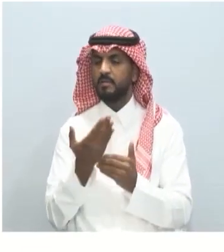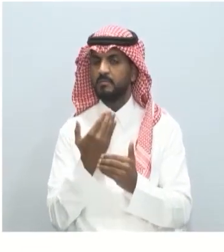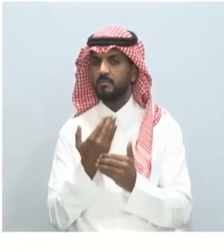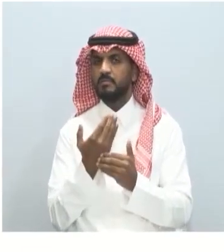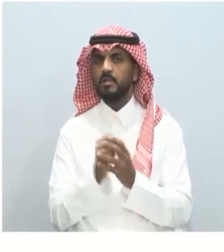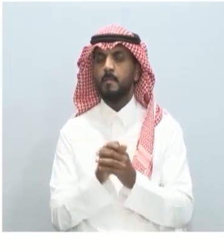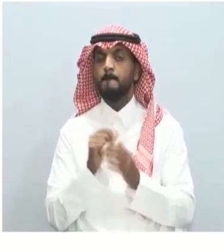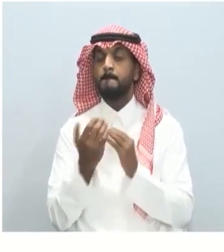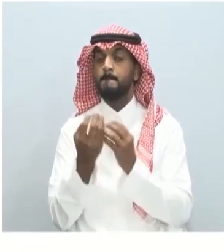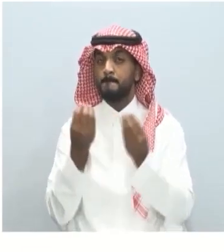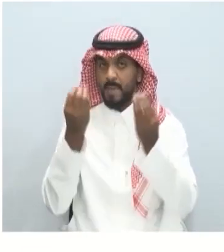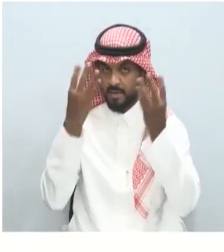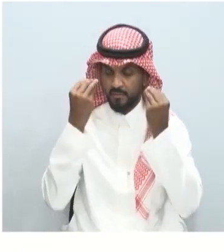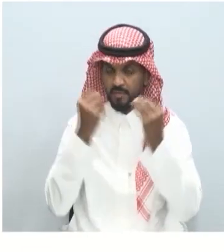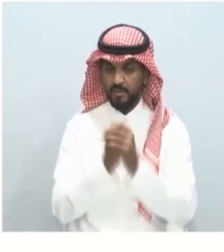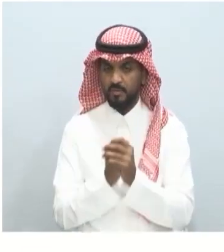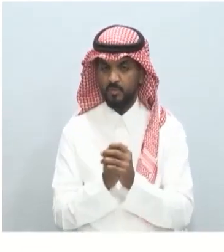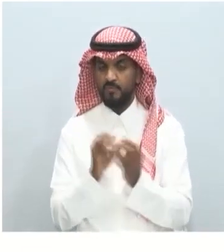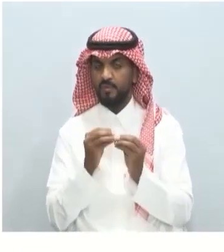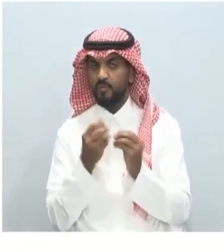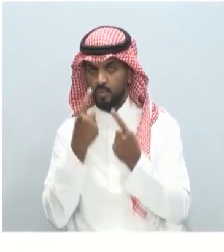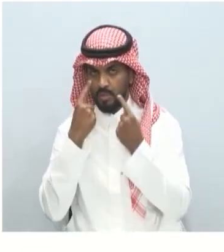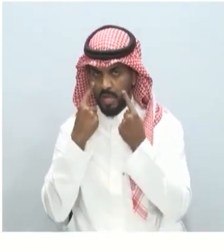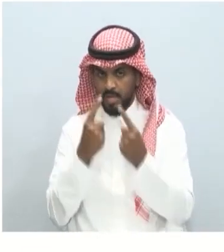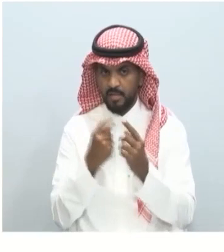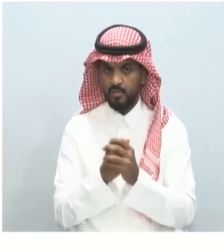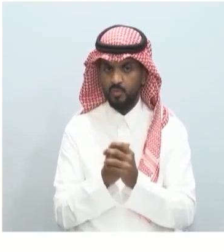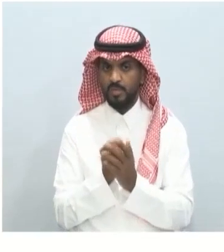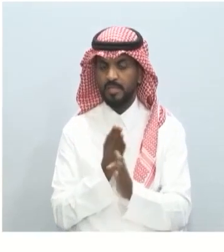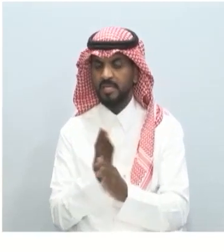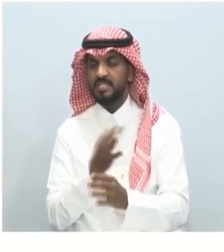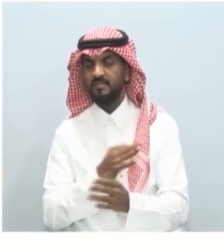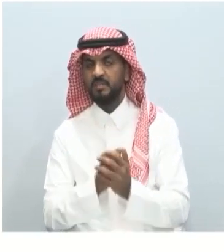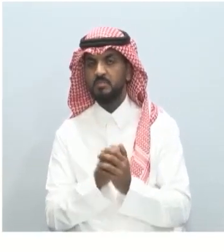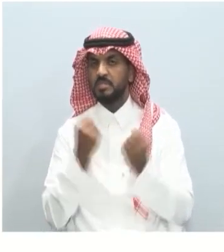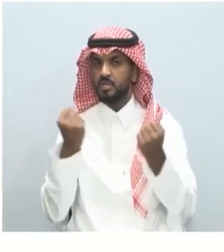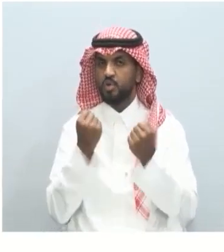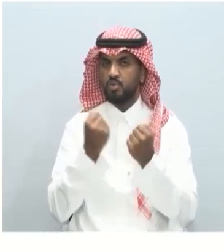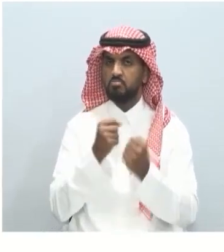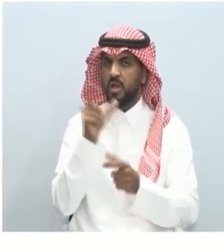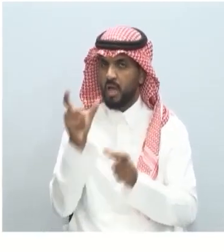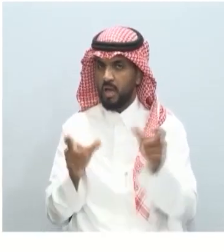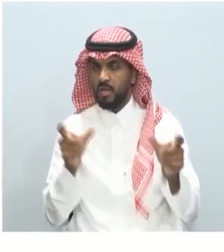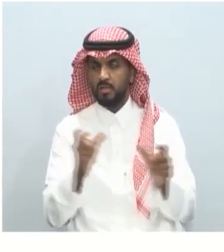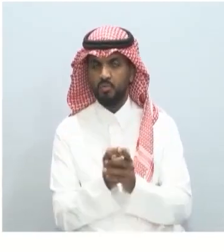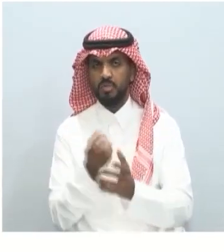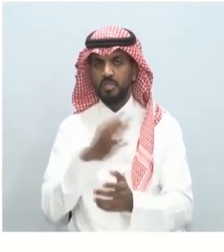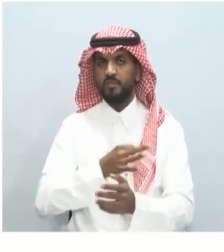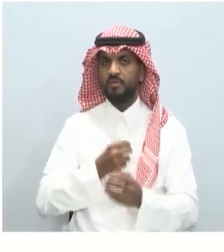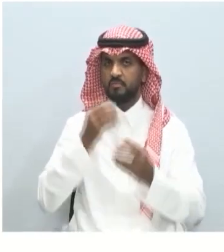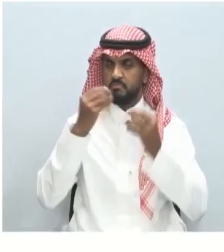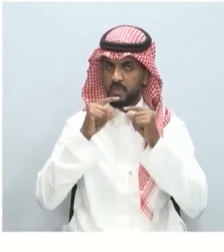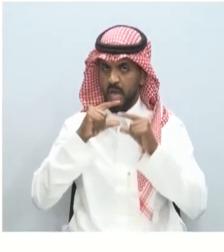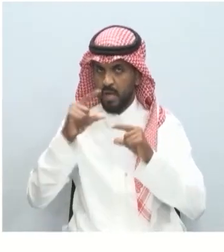الاصغاء فن من فنون الحياه وعن طريقه نستفيد من تجارب الاخرين وننتفع بارائهم فما